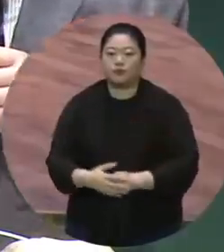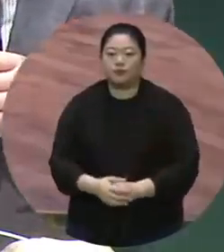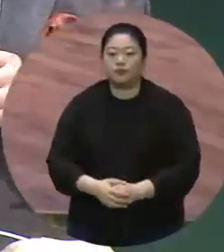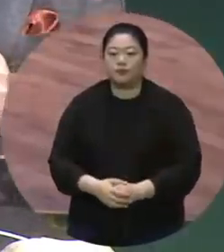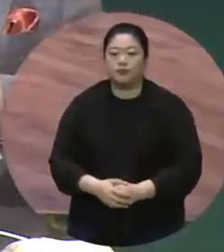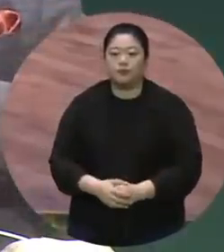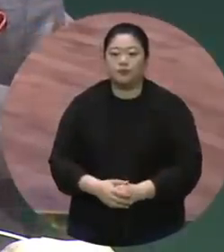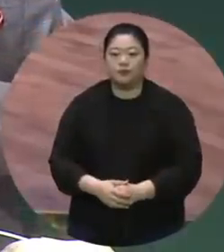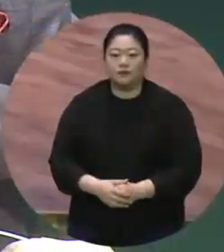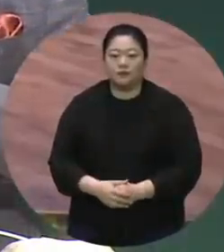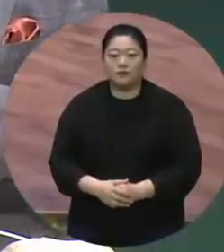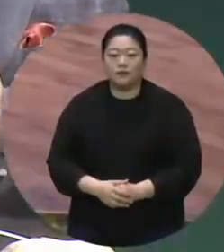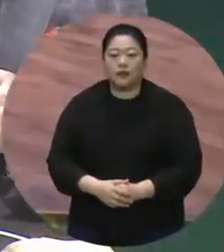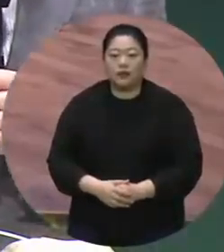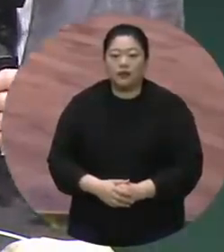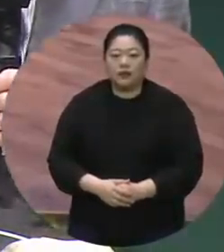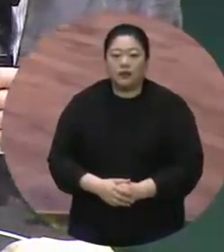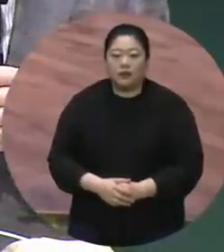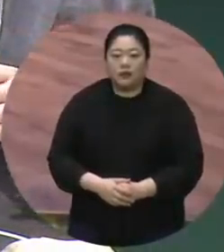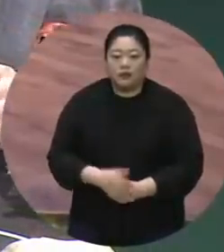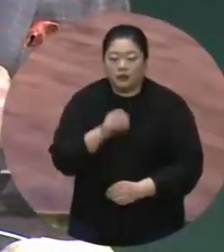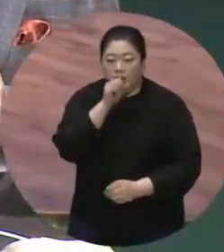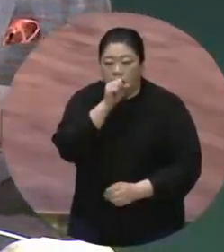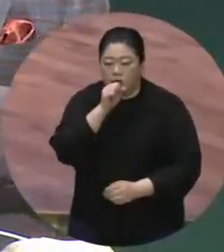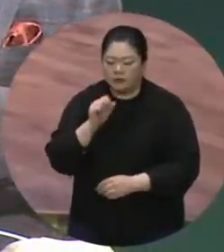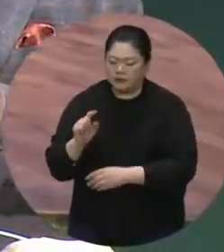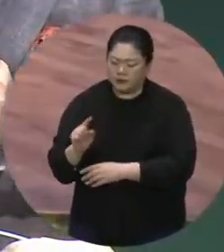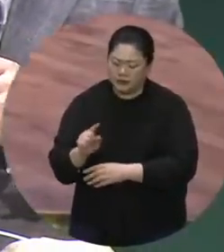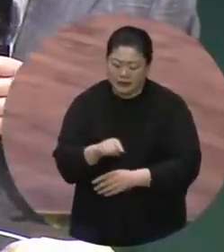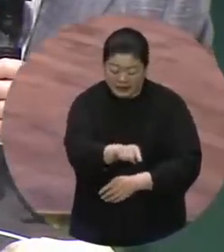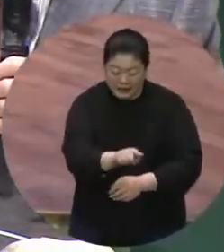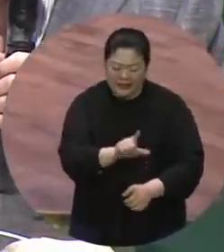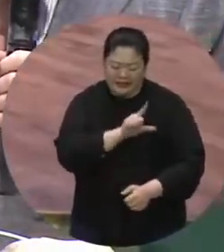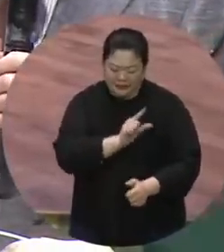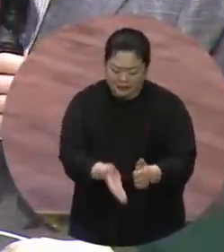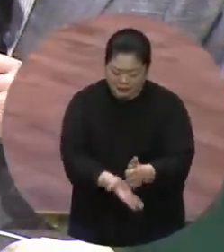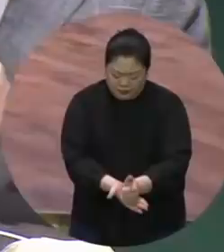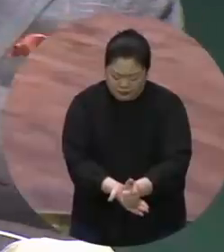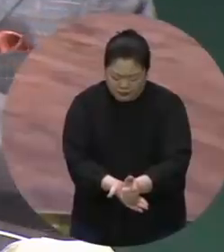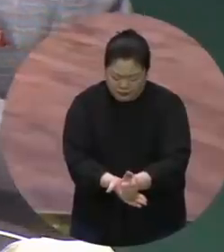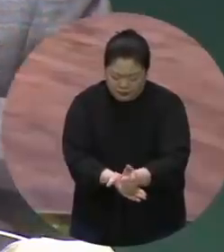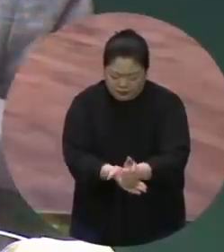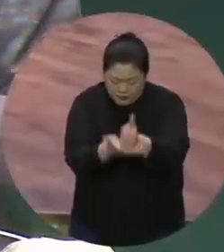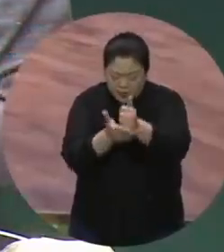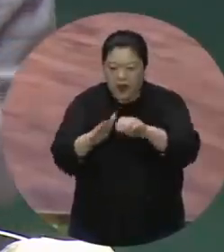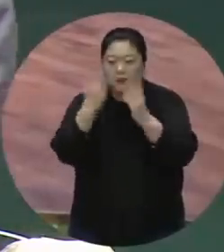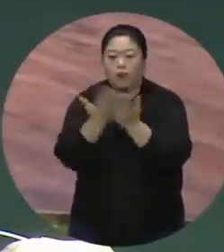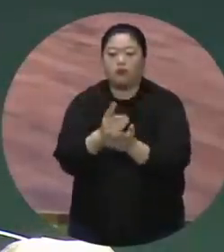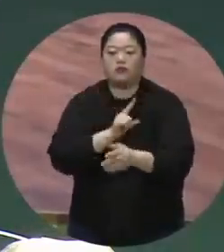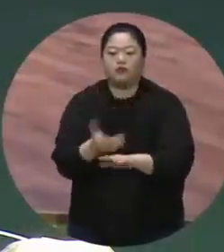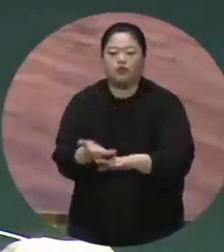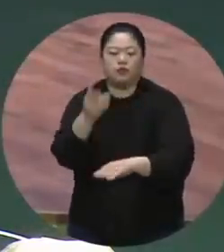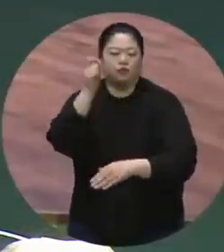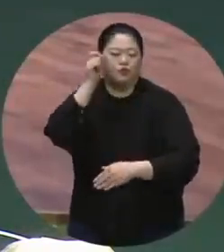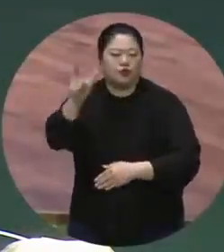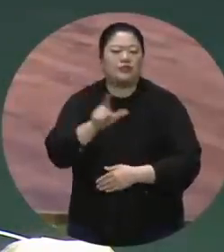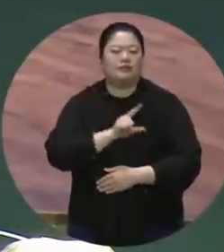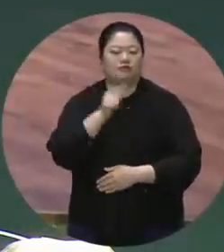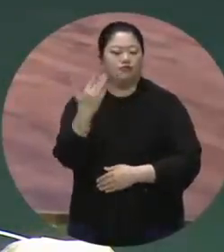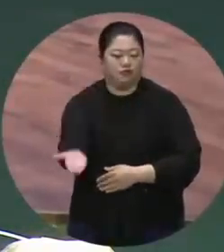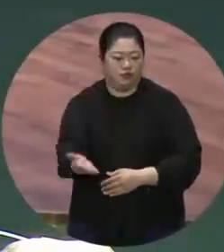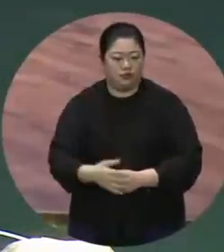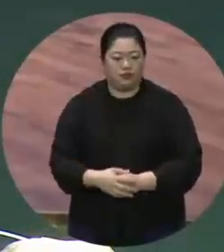2장 9절에 뭐라 합니까? 지극히 높이시고 모든 이름 위에 뛰어난 이름을 주사. 2장